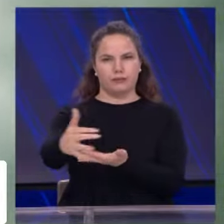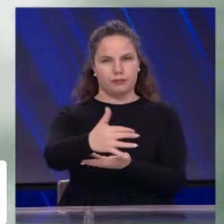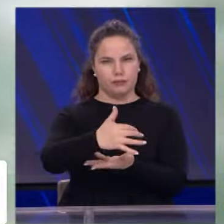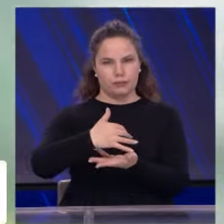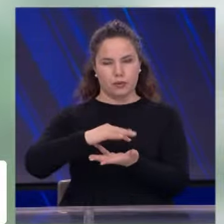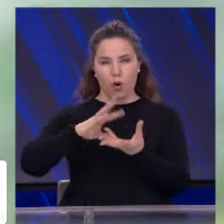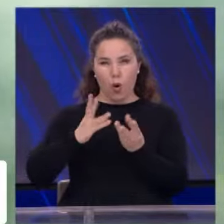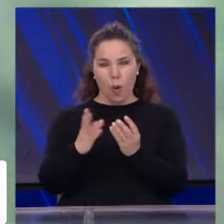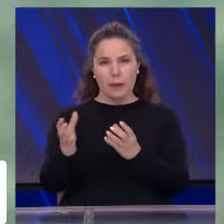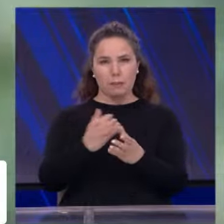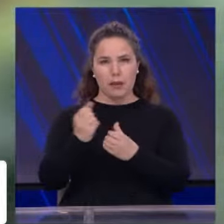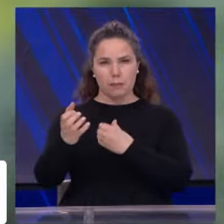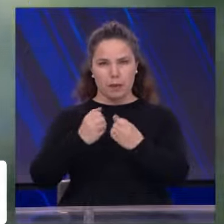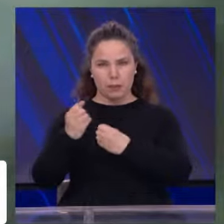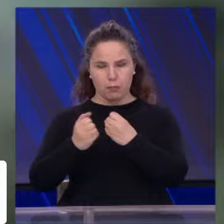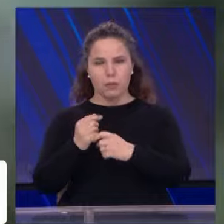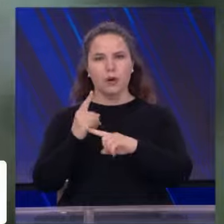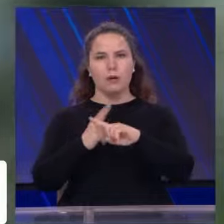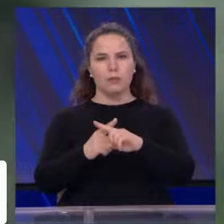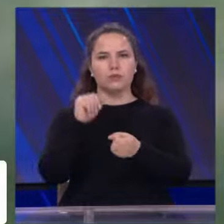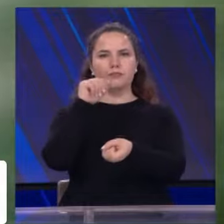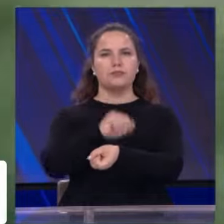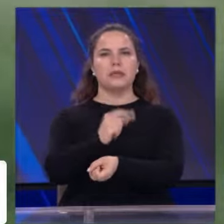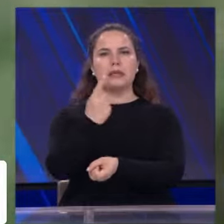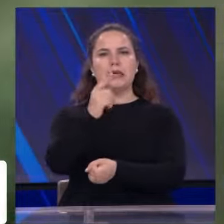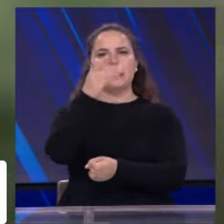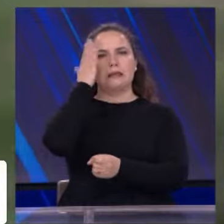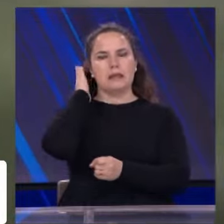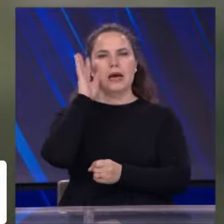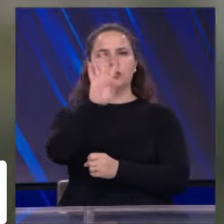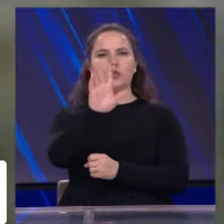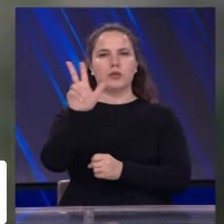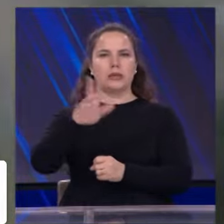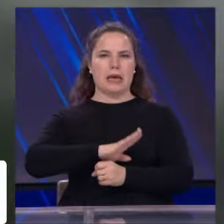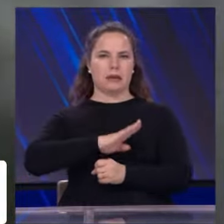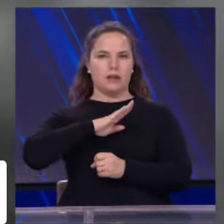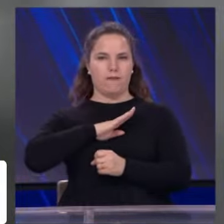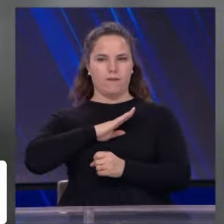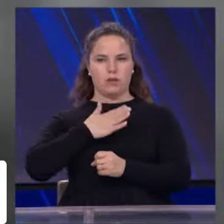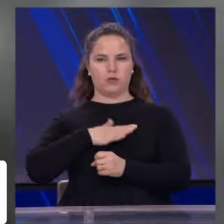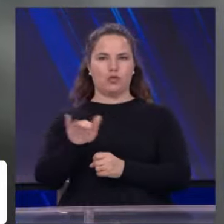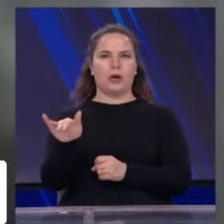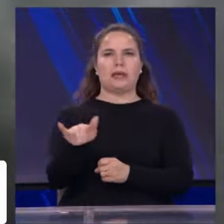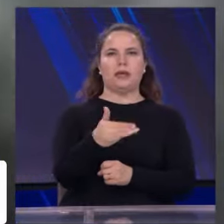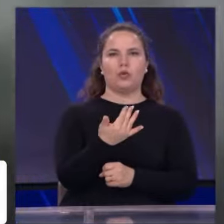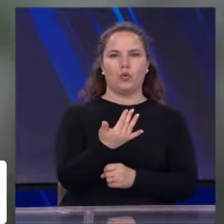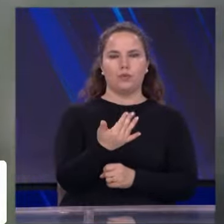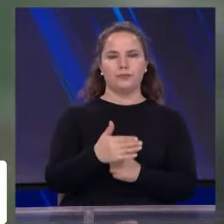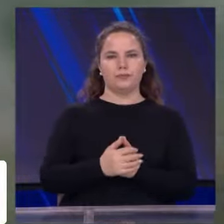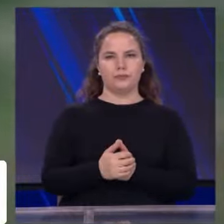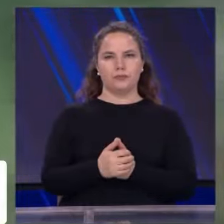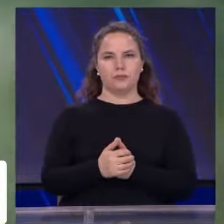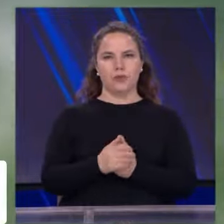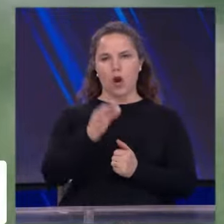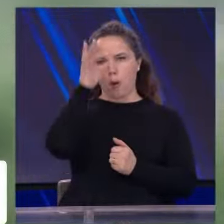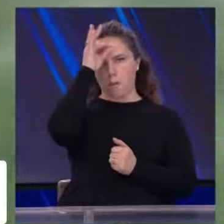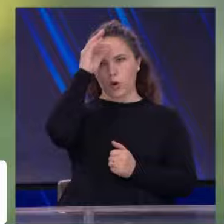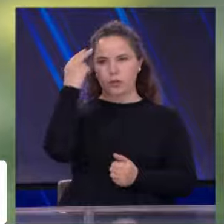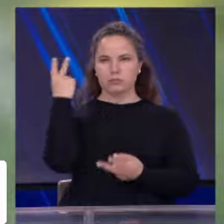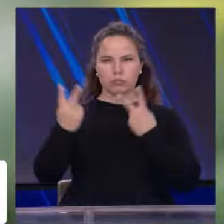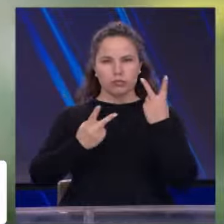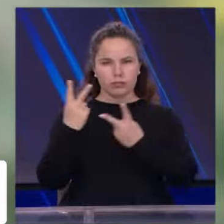ka arrestuar një 43 vjeçar i cili u prangos në pikalimin kufitar në Jarinj në përpjekje për t'u larguar. Hetuesit po punojnë për të